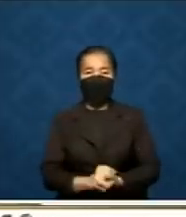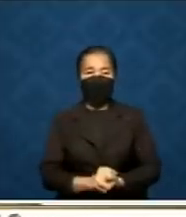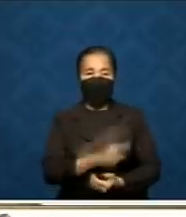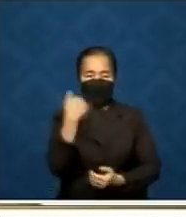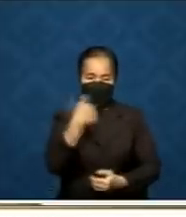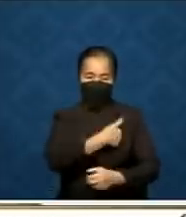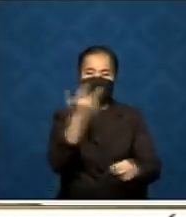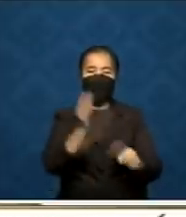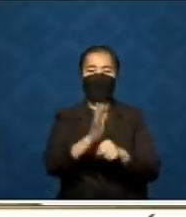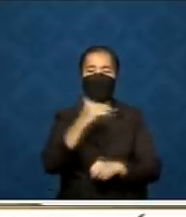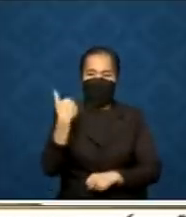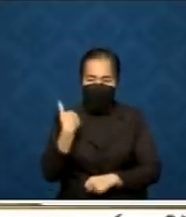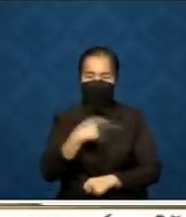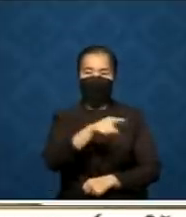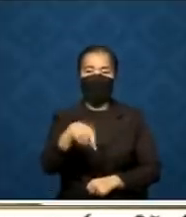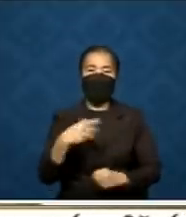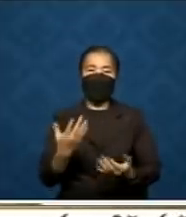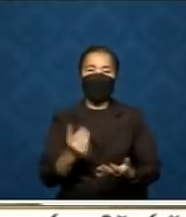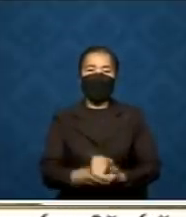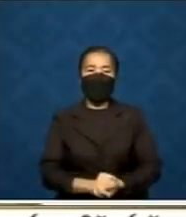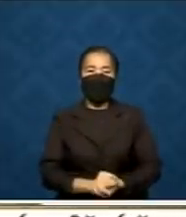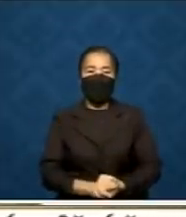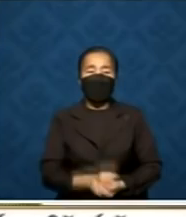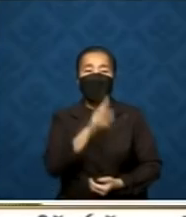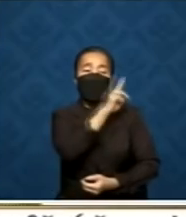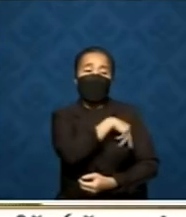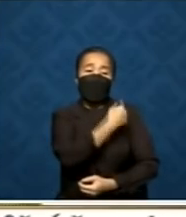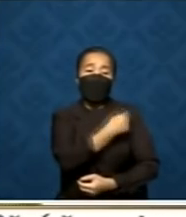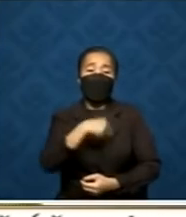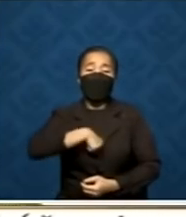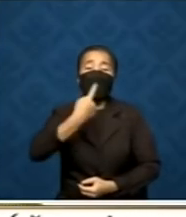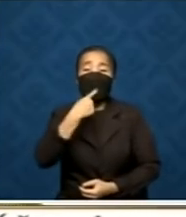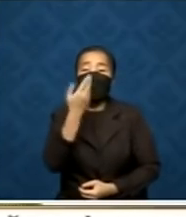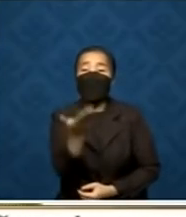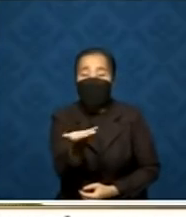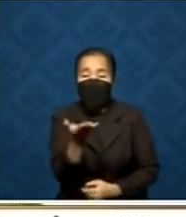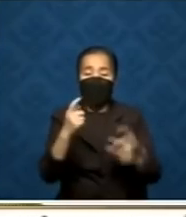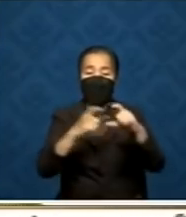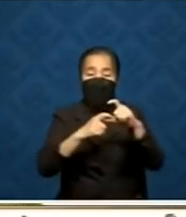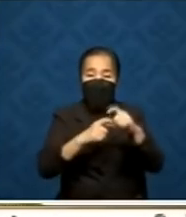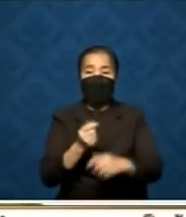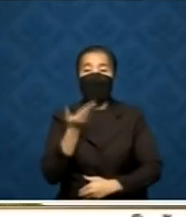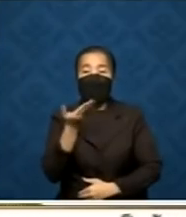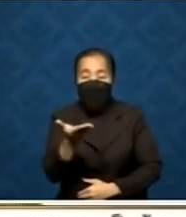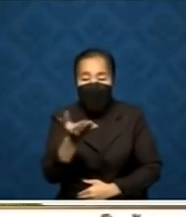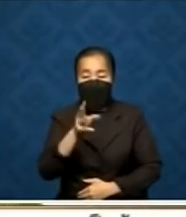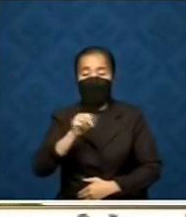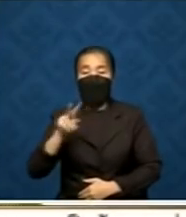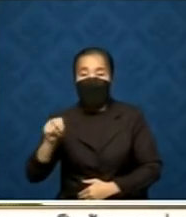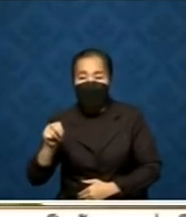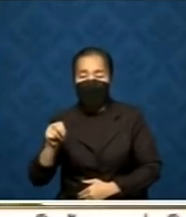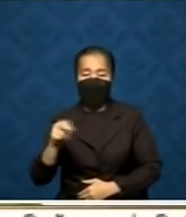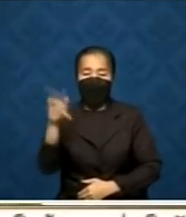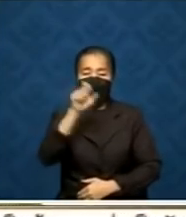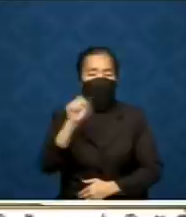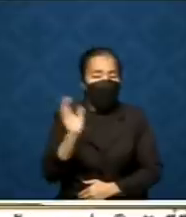พอใจด้วยไปฉีดที่ว่าให้เขาแล้วถ้าหมอขออย่างนี้เรียกร้องโมนาไฟเชอไม่เอาชนะ